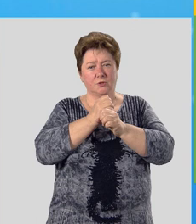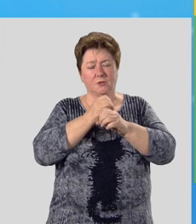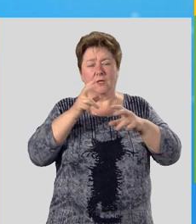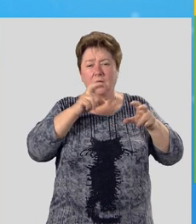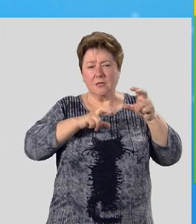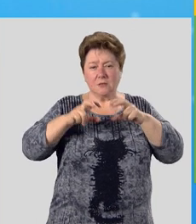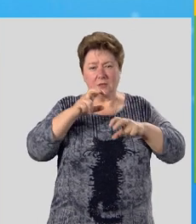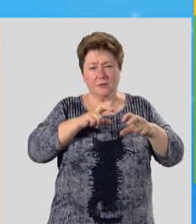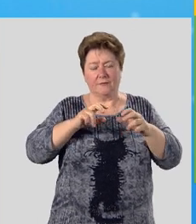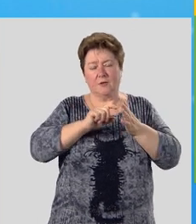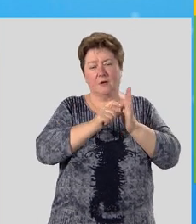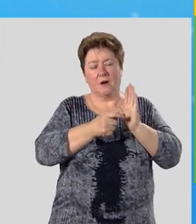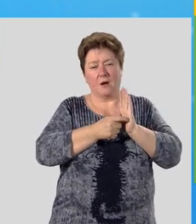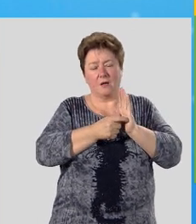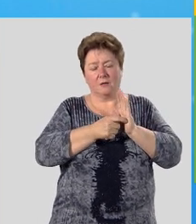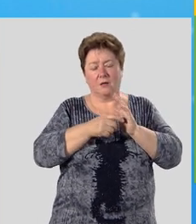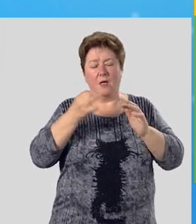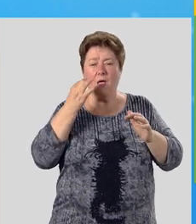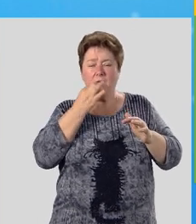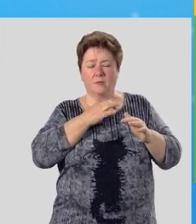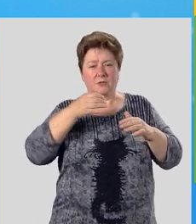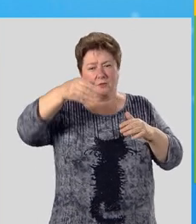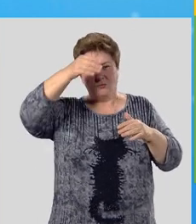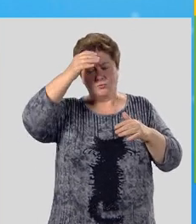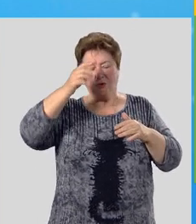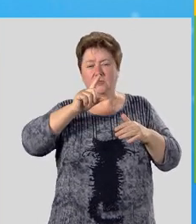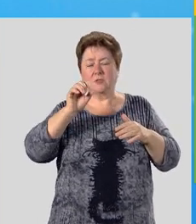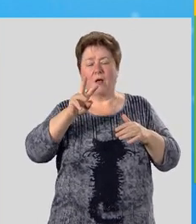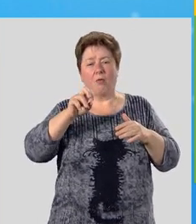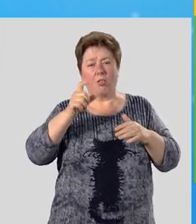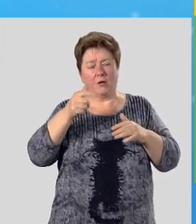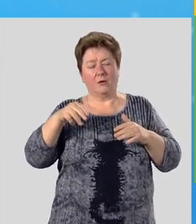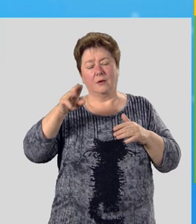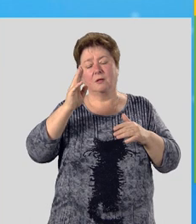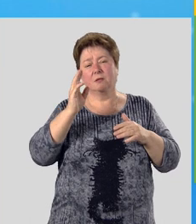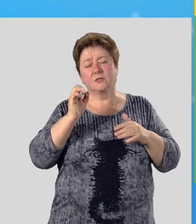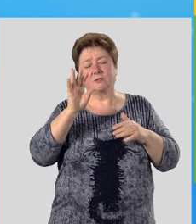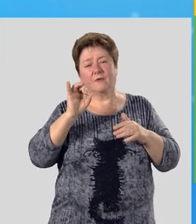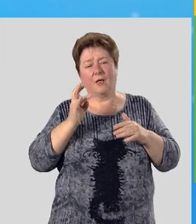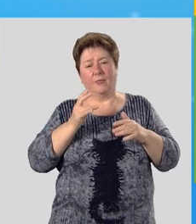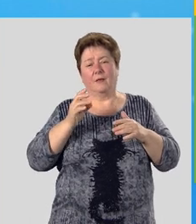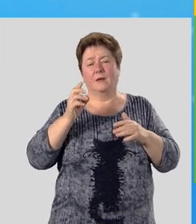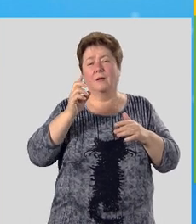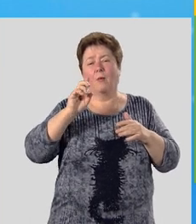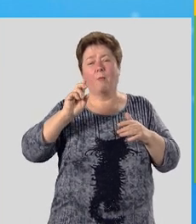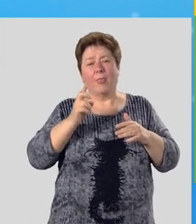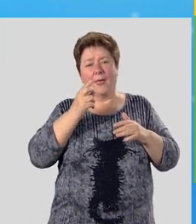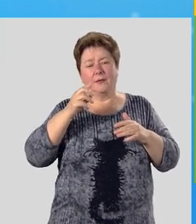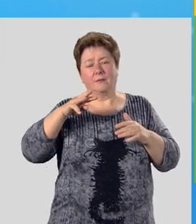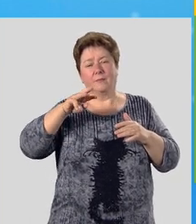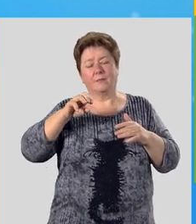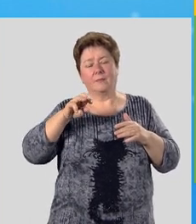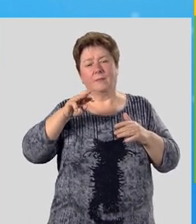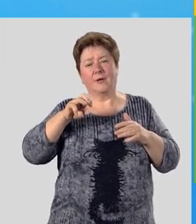микроскопические исследования клеток, немецкий ученый-зоолог Теодор Шван и ботаник